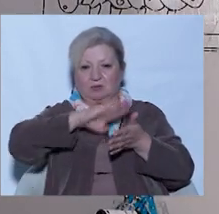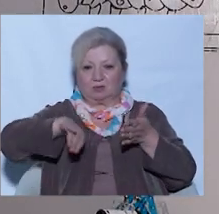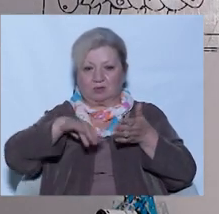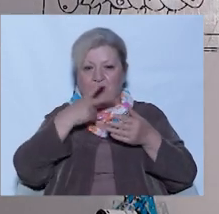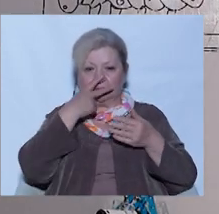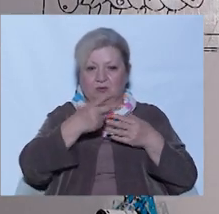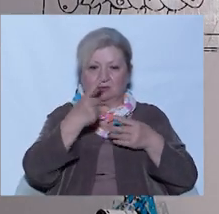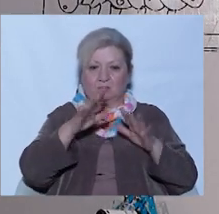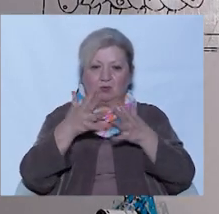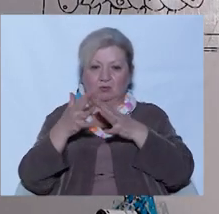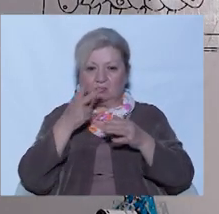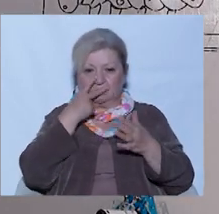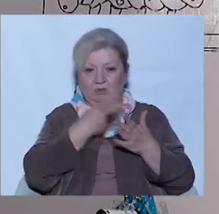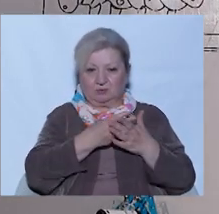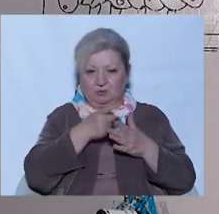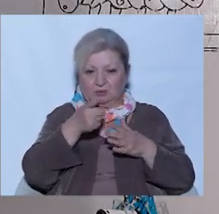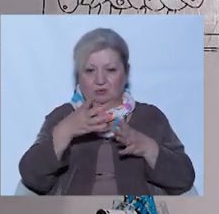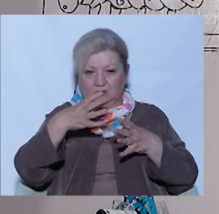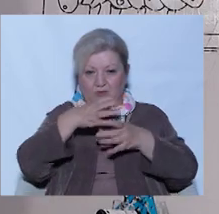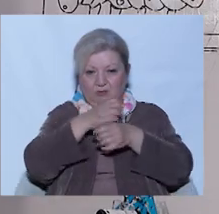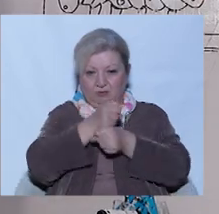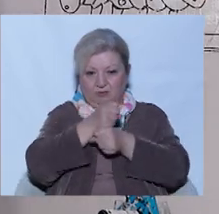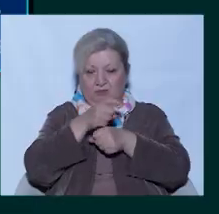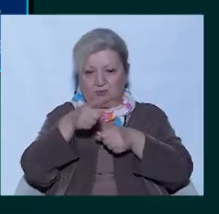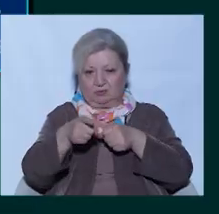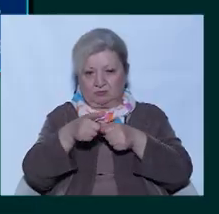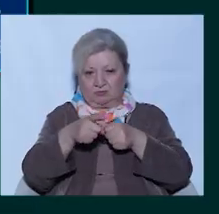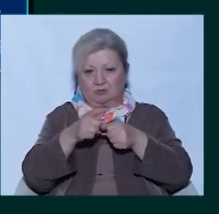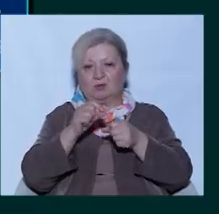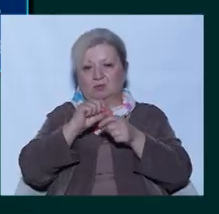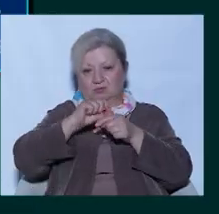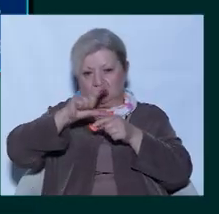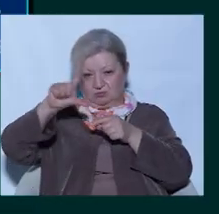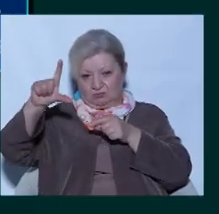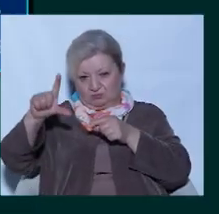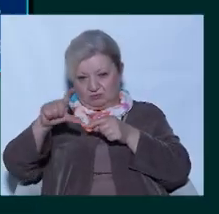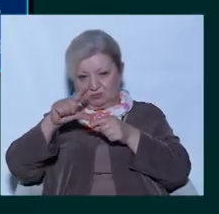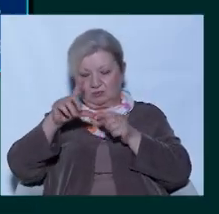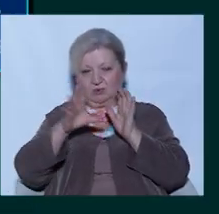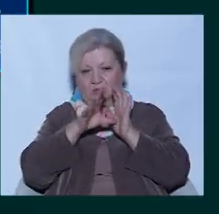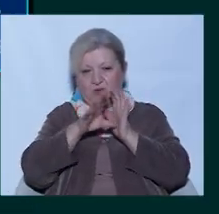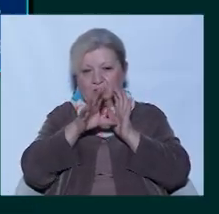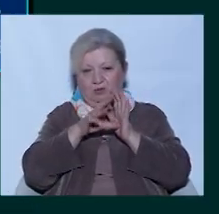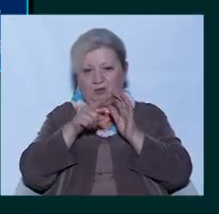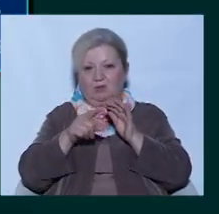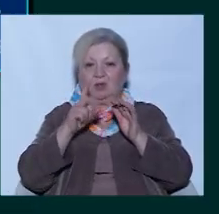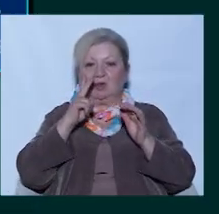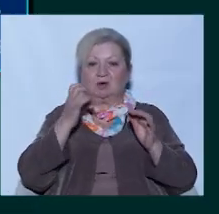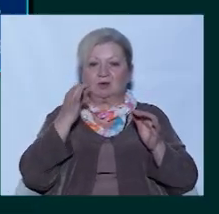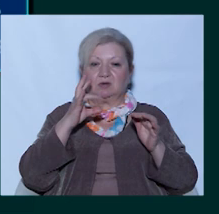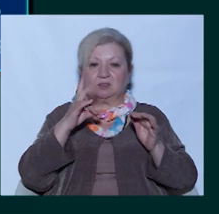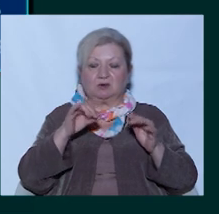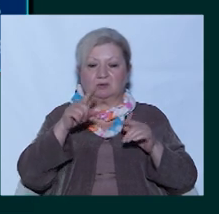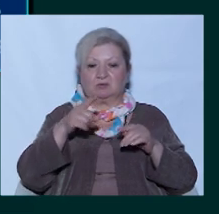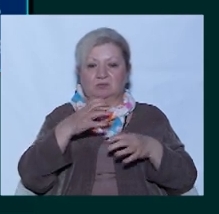ერთხელ ამ მოვლენას. შევკუმშოთ, მოდი ახლა ამჟამად. ისევ გაიზარდა პოტენციური ენერგია და აი კინეტიკურს